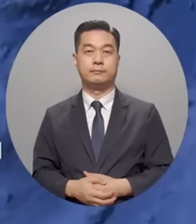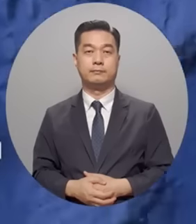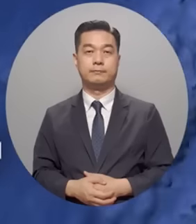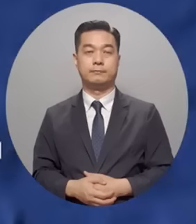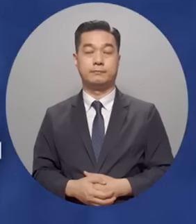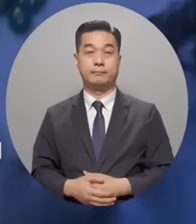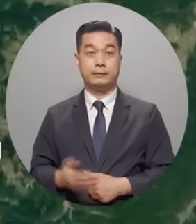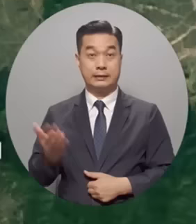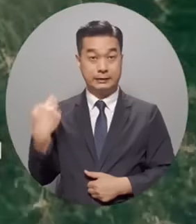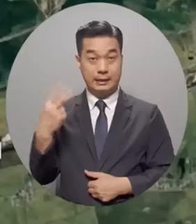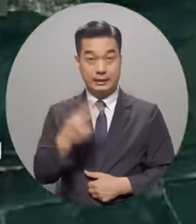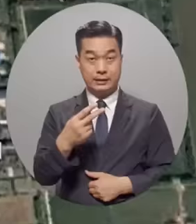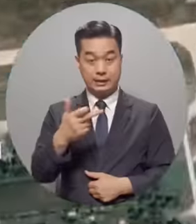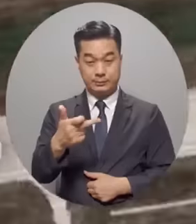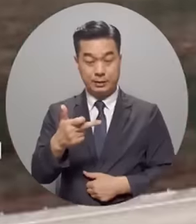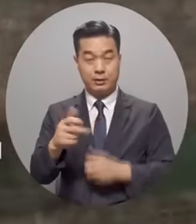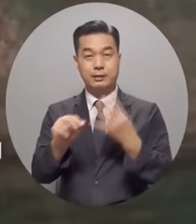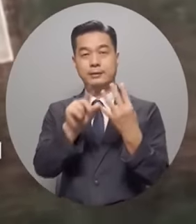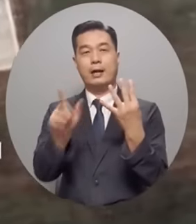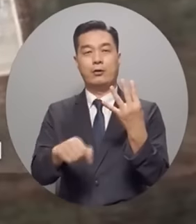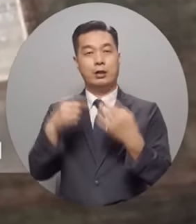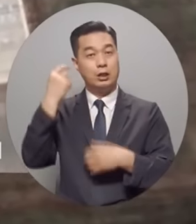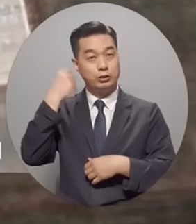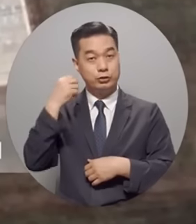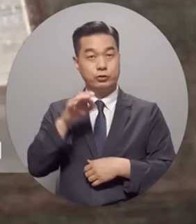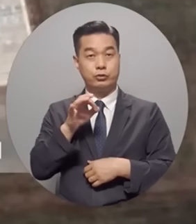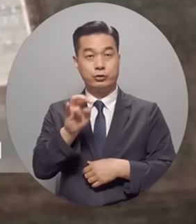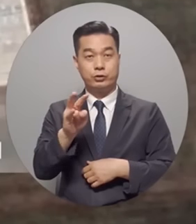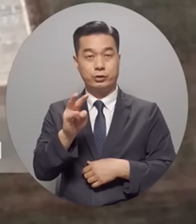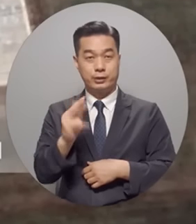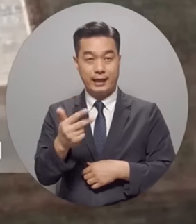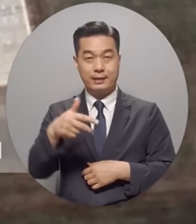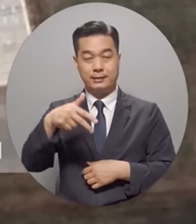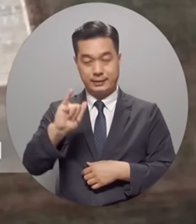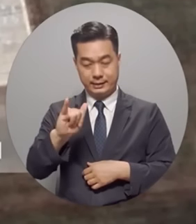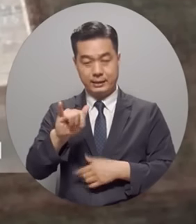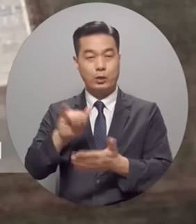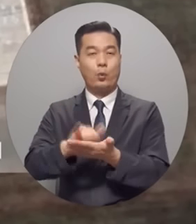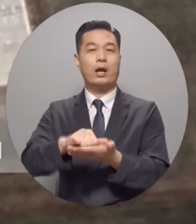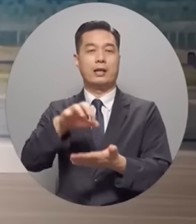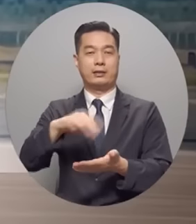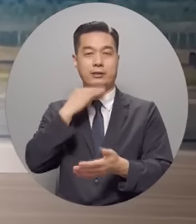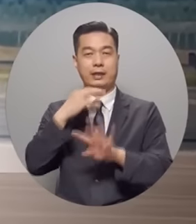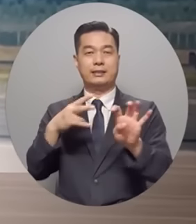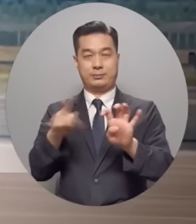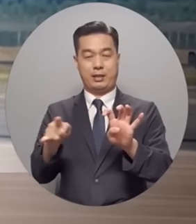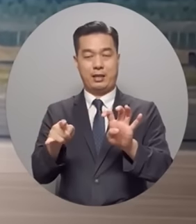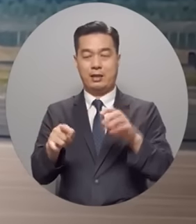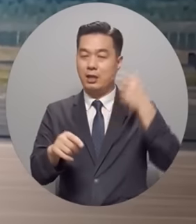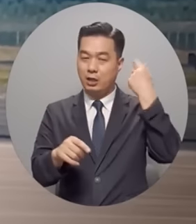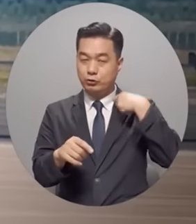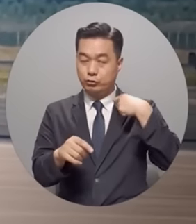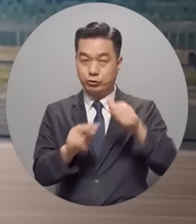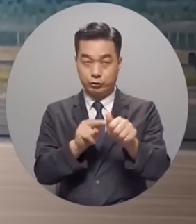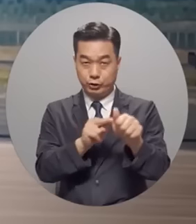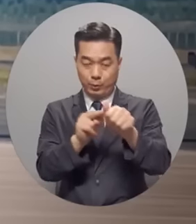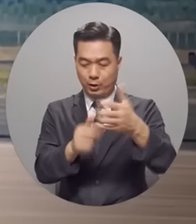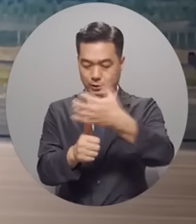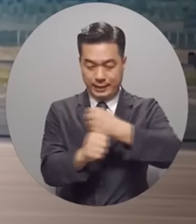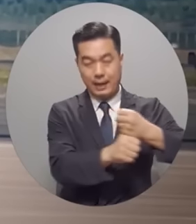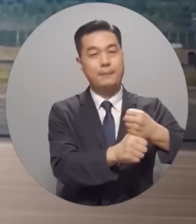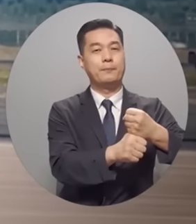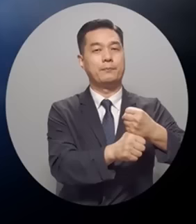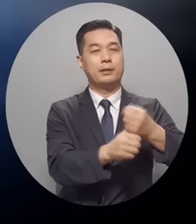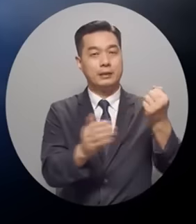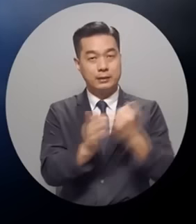지난 2017년 4월 중국 옌지 공항에서 40대 한국 남성이 중국 정보요원들에게 체포됐습니다.